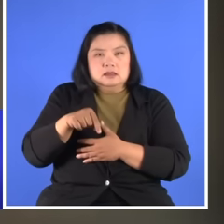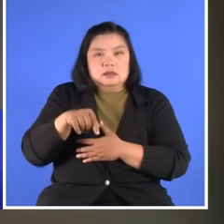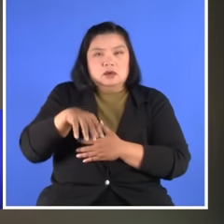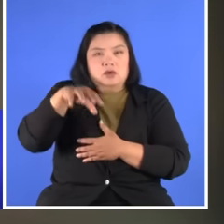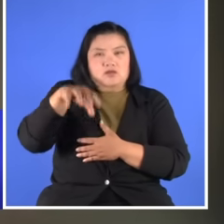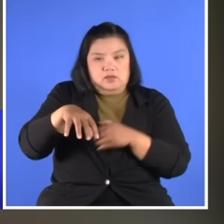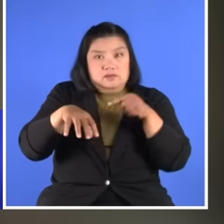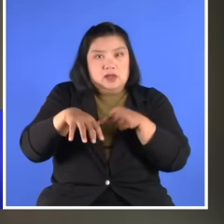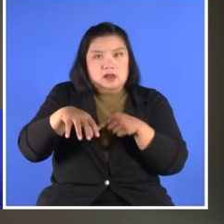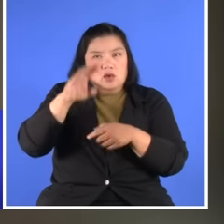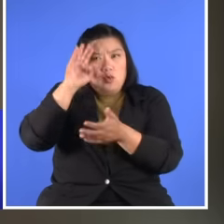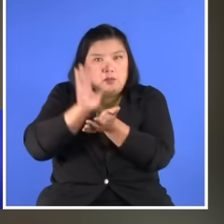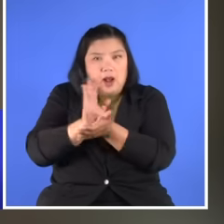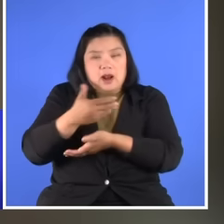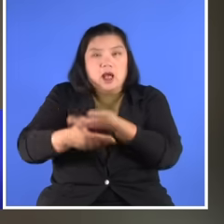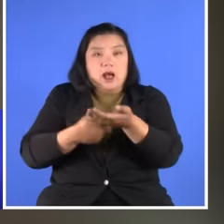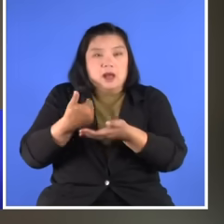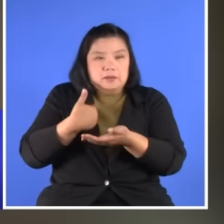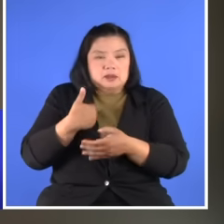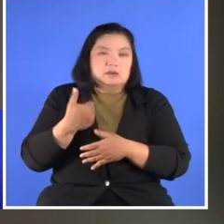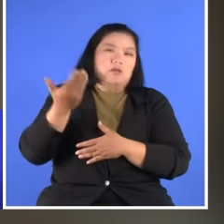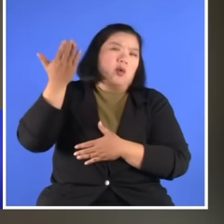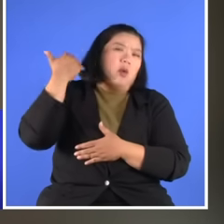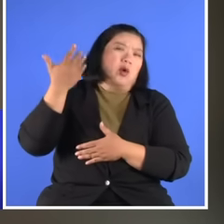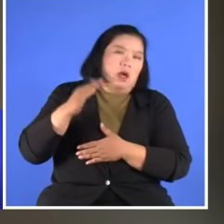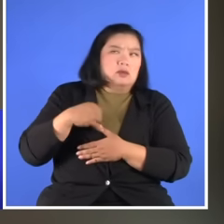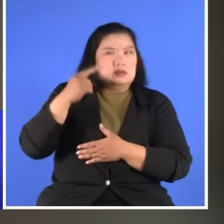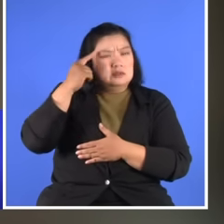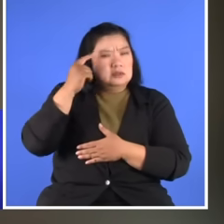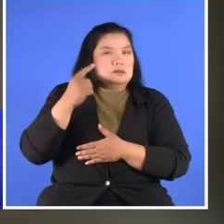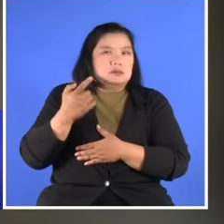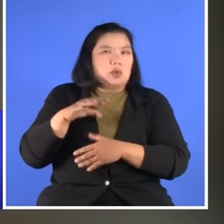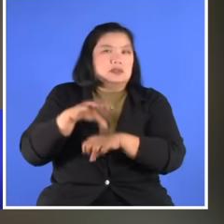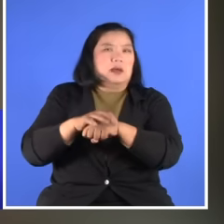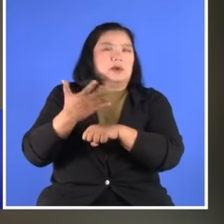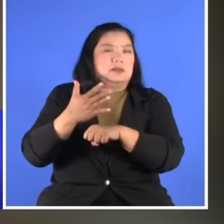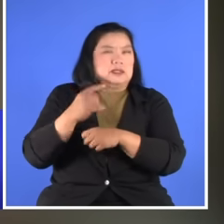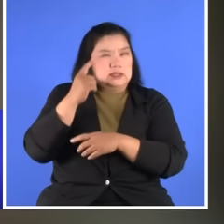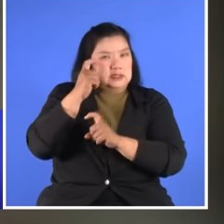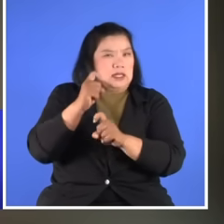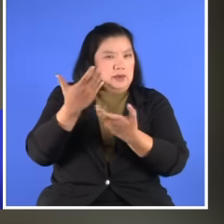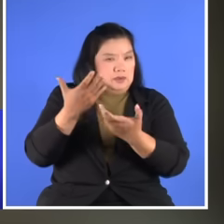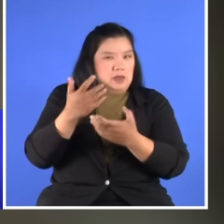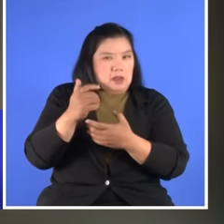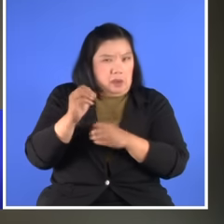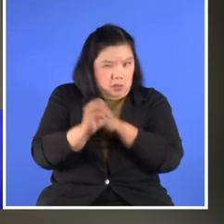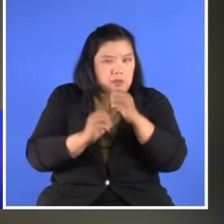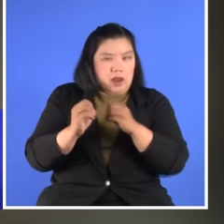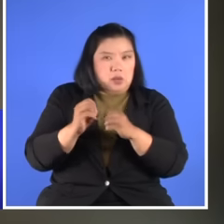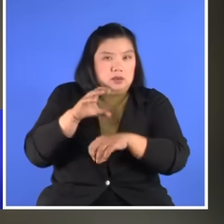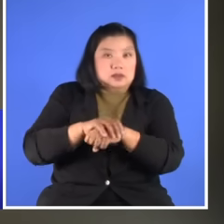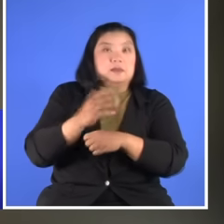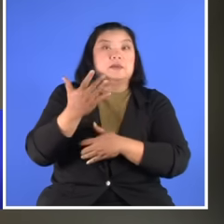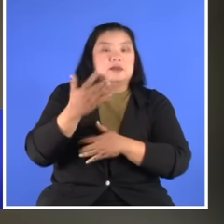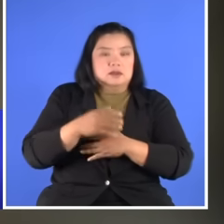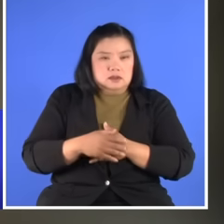เจ้าตัวเนี่ยบอกว่าเนื่องจากว่าก่อนหน้านี้เคยทำมาแล้วรู้สึกปลอดภัยดีเออนี่อ้ารู้สึกปลอดภัยดีประกอบกับเนี่ยเป็น